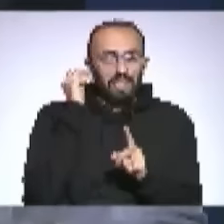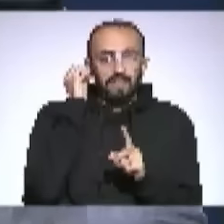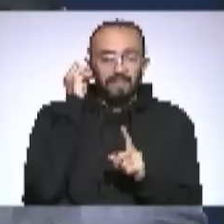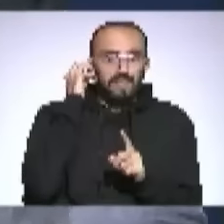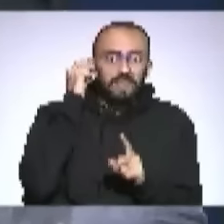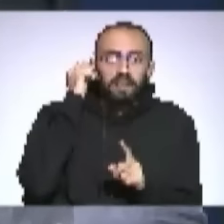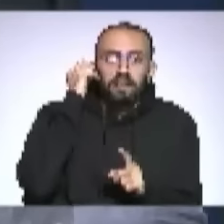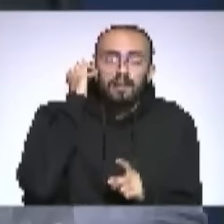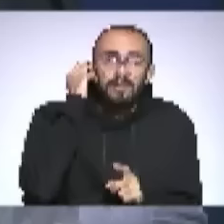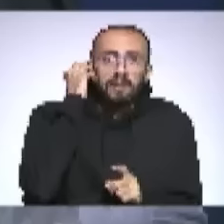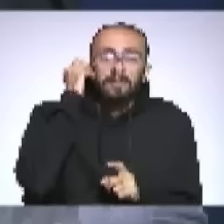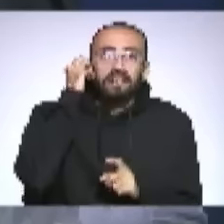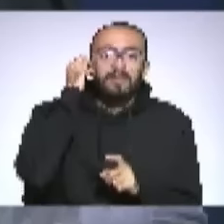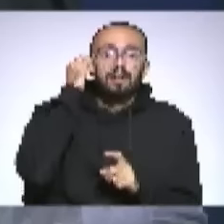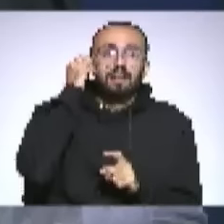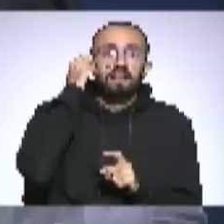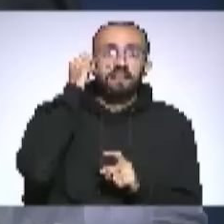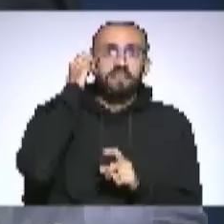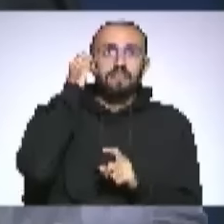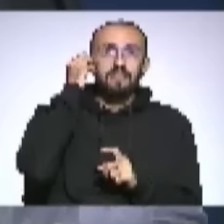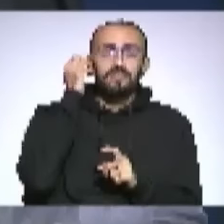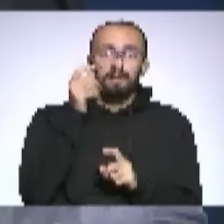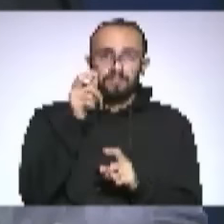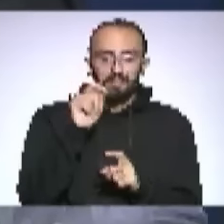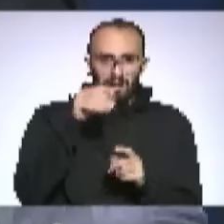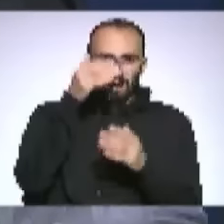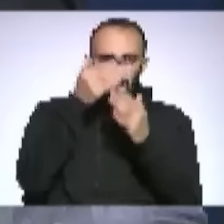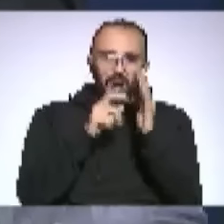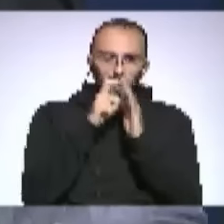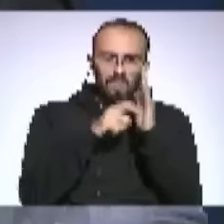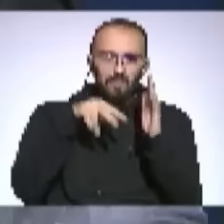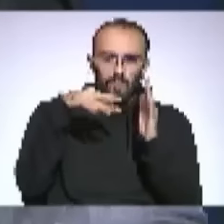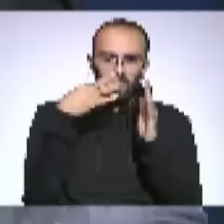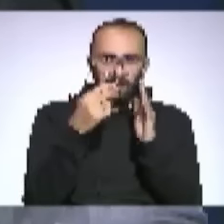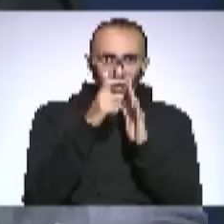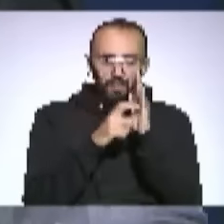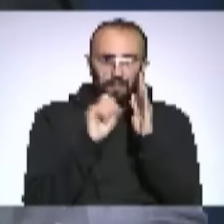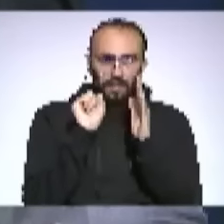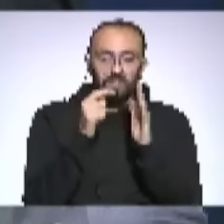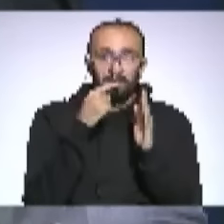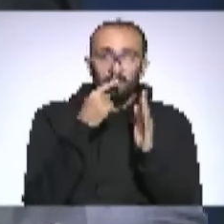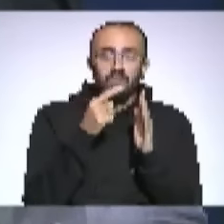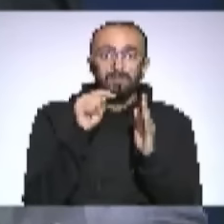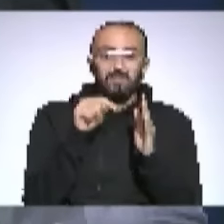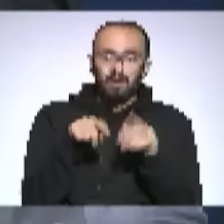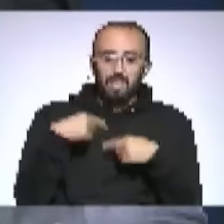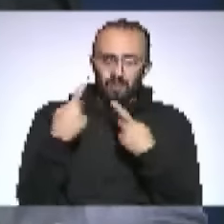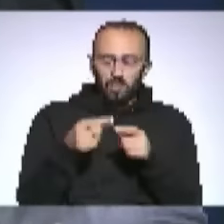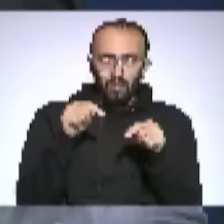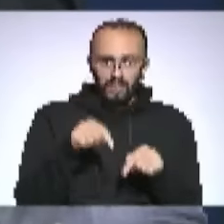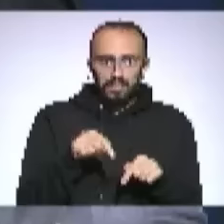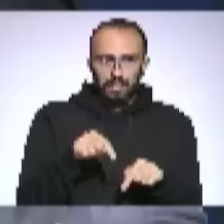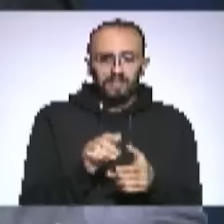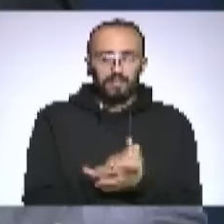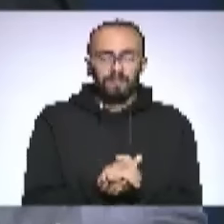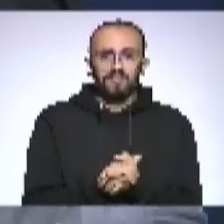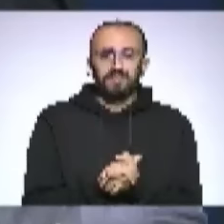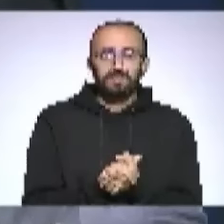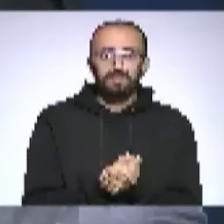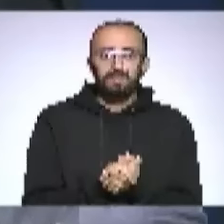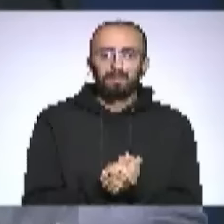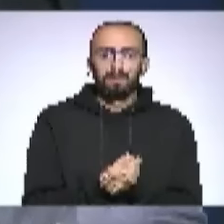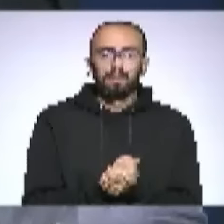الزنا وفقا للائحه 38 لايحه 38 التي لازال معمول بها امام القضاء